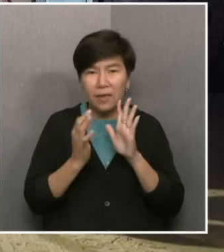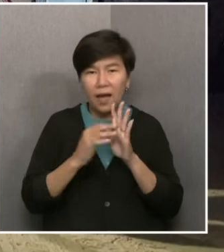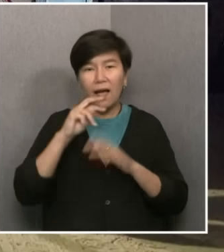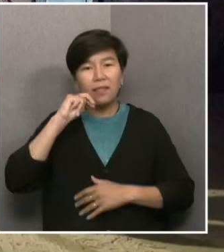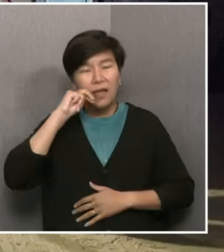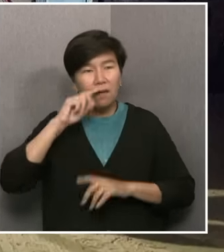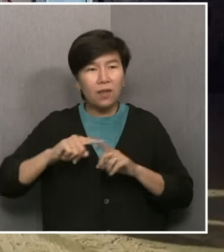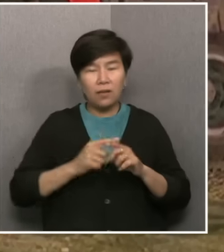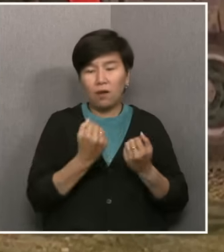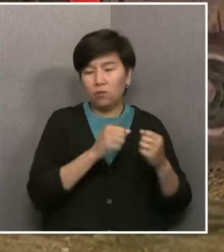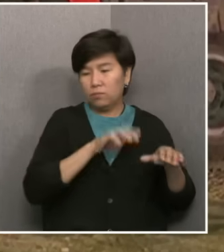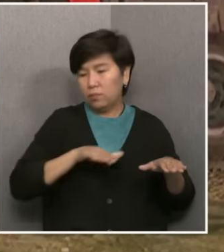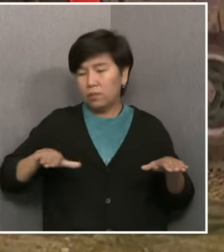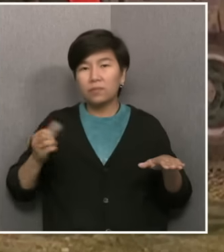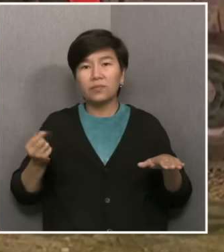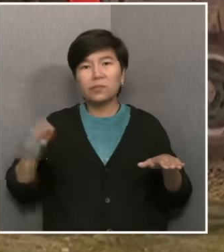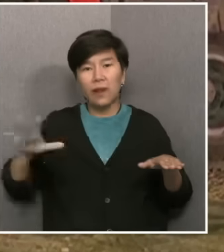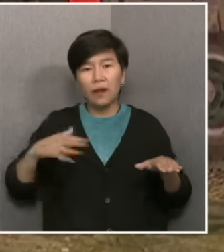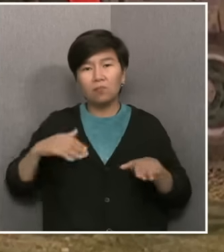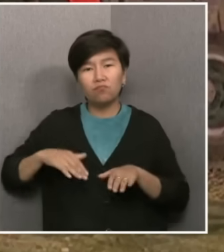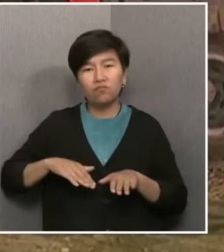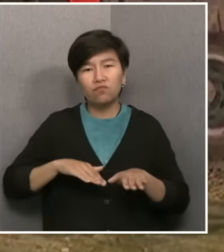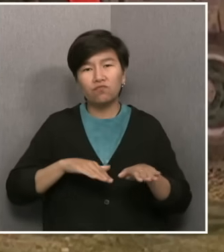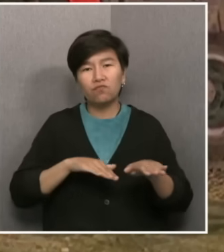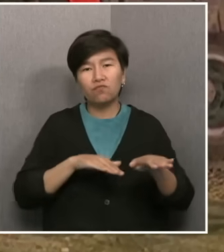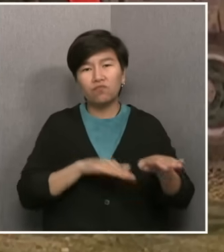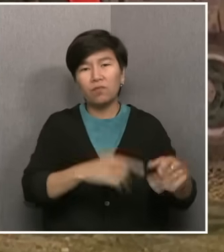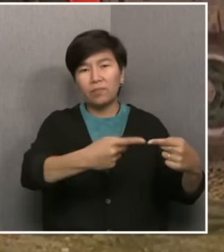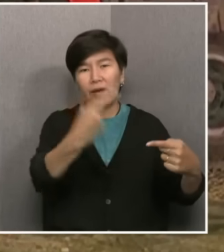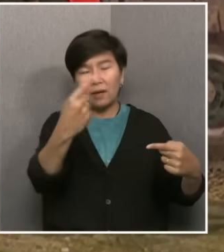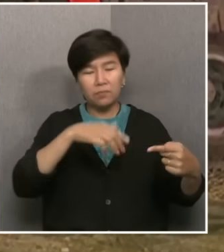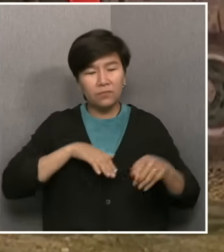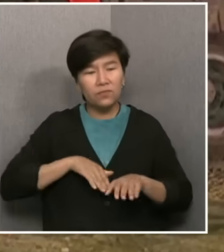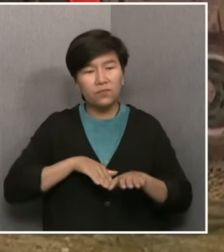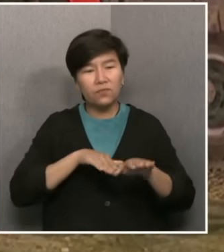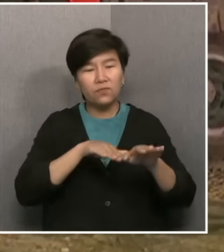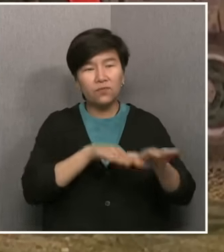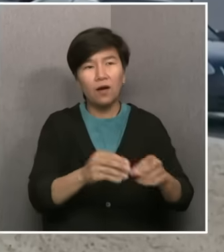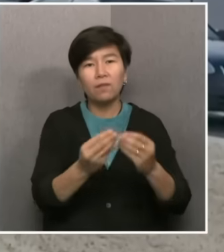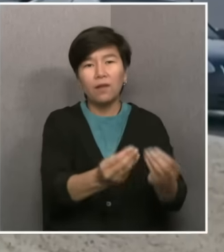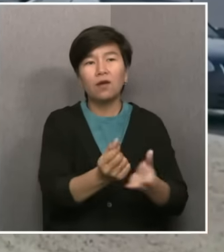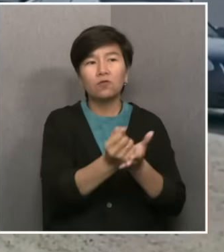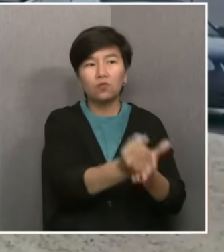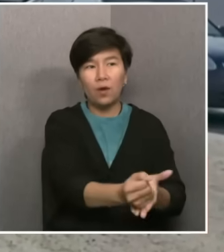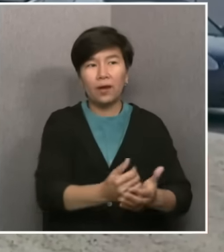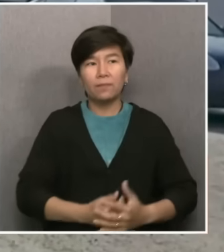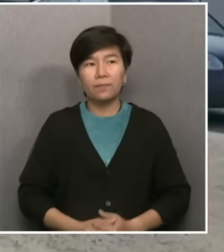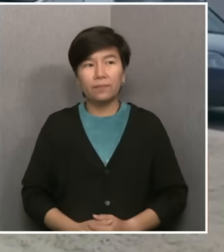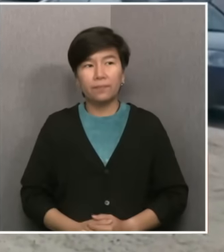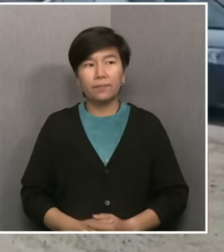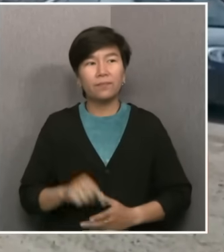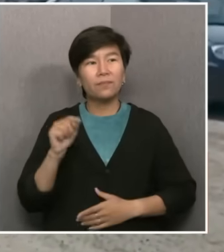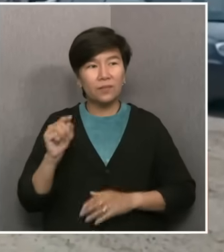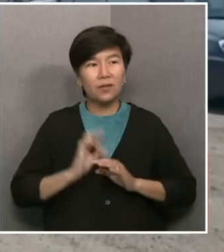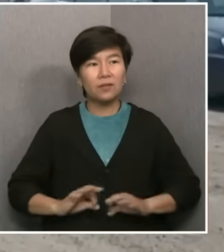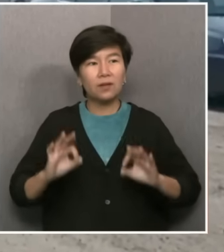คันได้เดินทางผ่านด่านราฟาของอียิปต์เพื่อเข้าไปยังฉนวนกาซ่าเพิ่มเติมค่ะนับเป็นภารกิจส่งมอบ